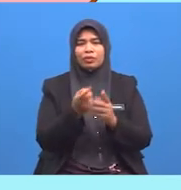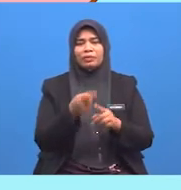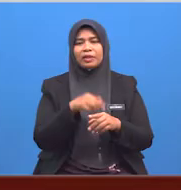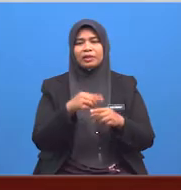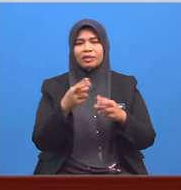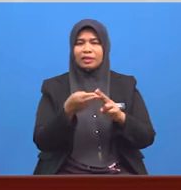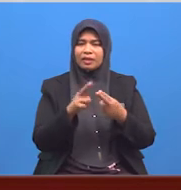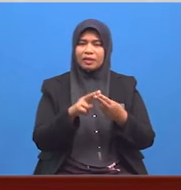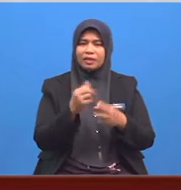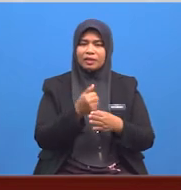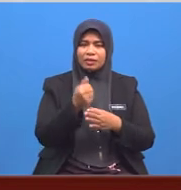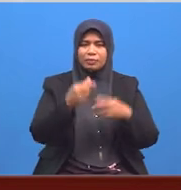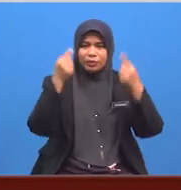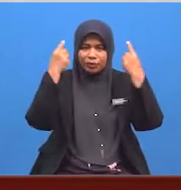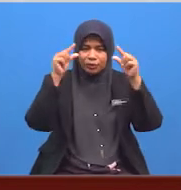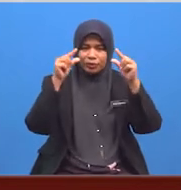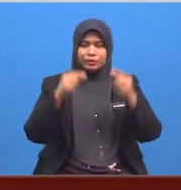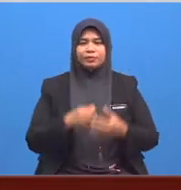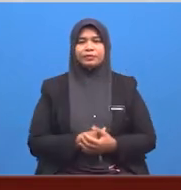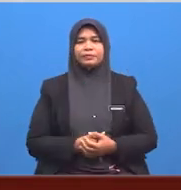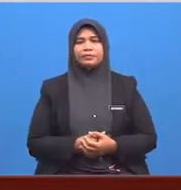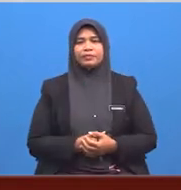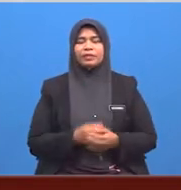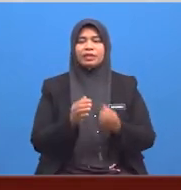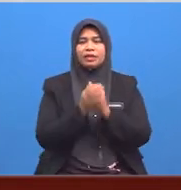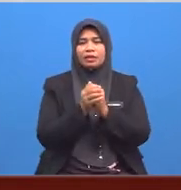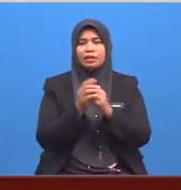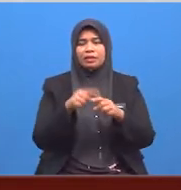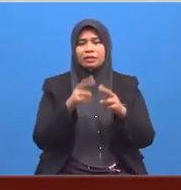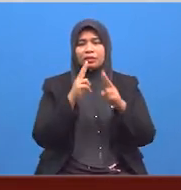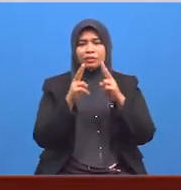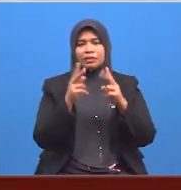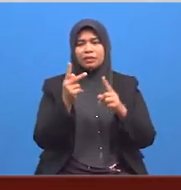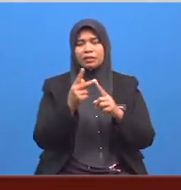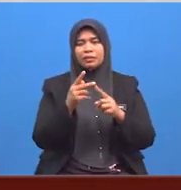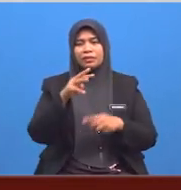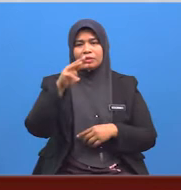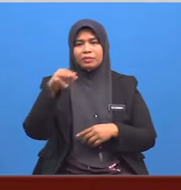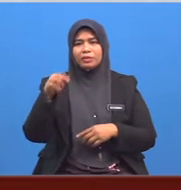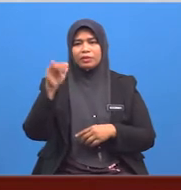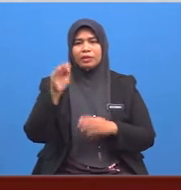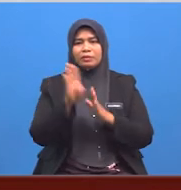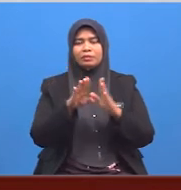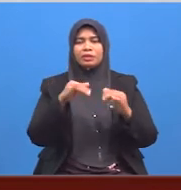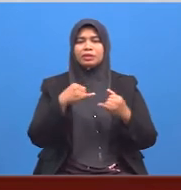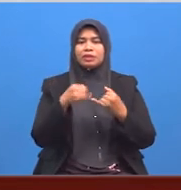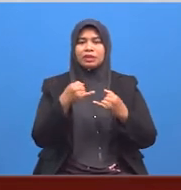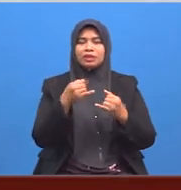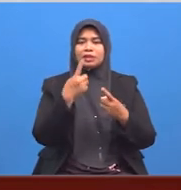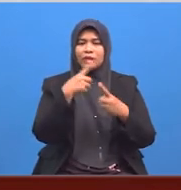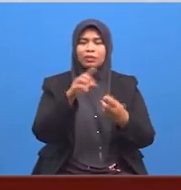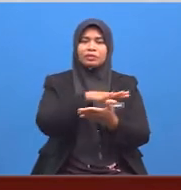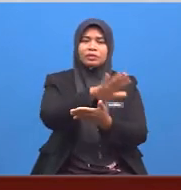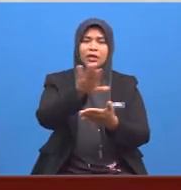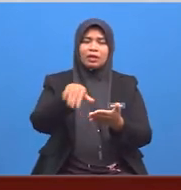burung Alhamdulillah syabas diucapkan kepada murid-murid yang berjaya menjawab